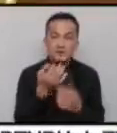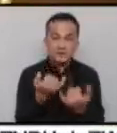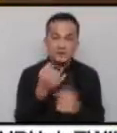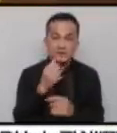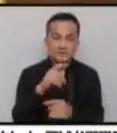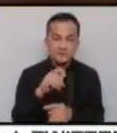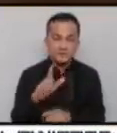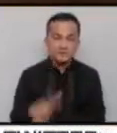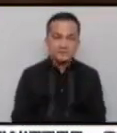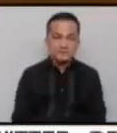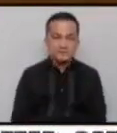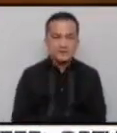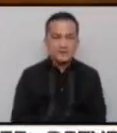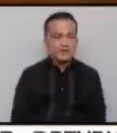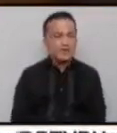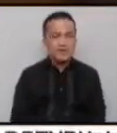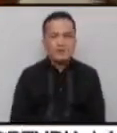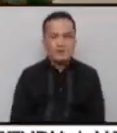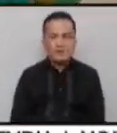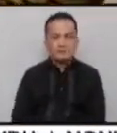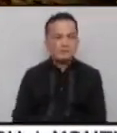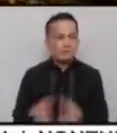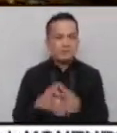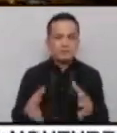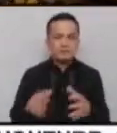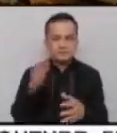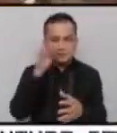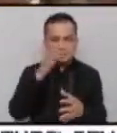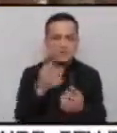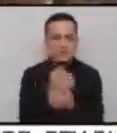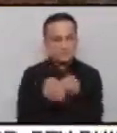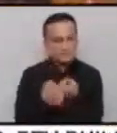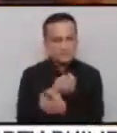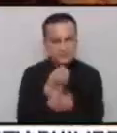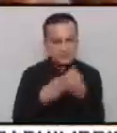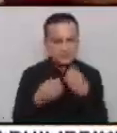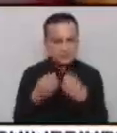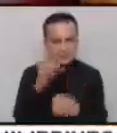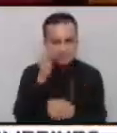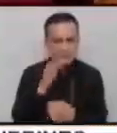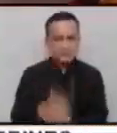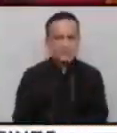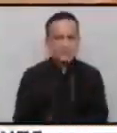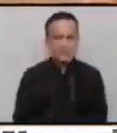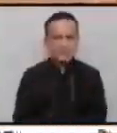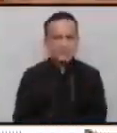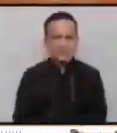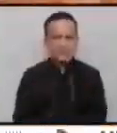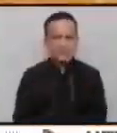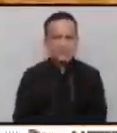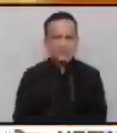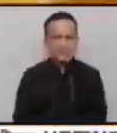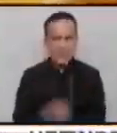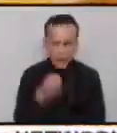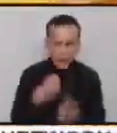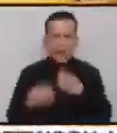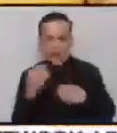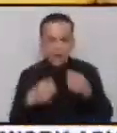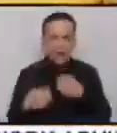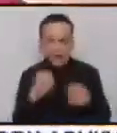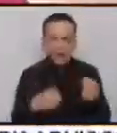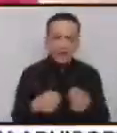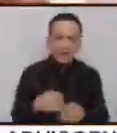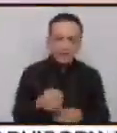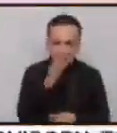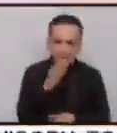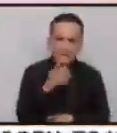We can't deny how much us Filipinos love to eat food. Dahil hindi lang tayo basta kumakain tuwing almusal, tanghalian at